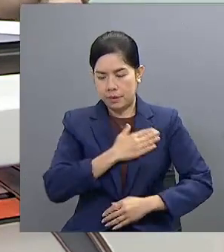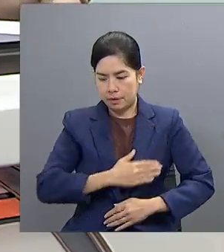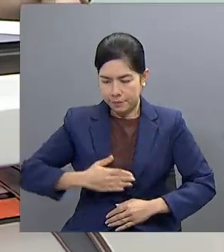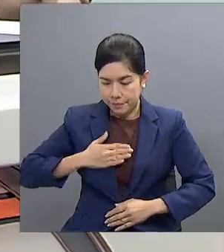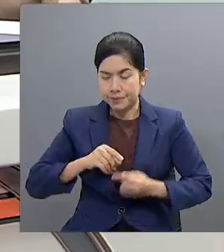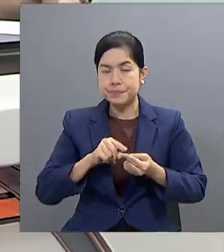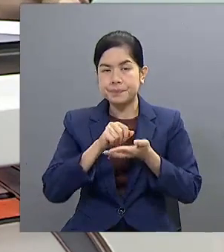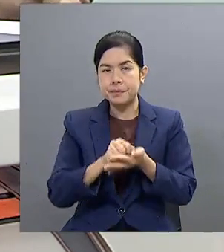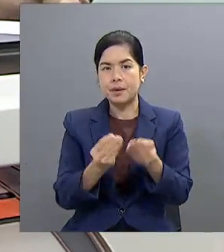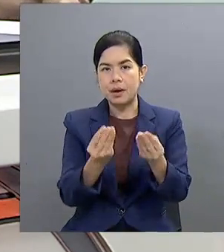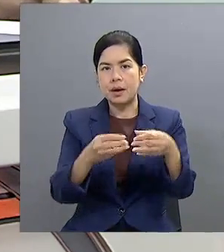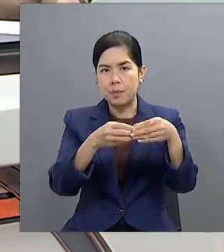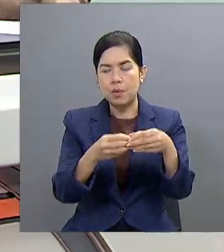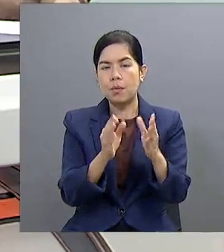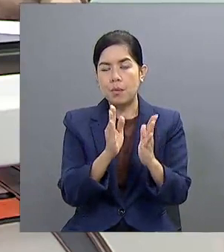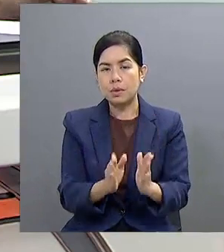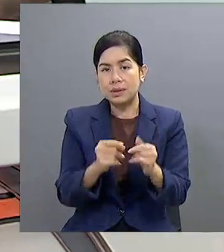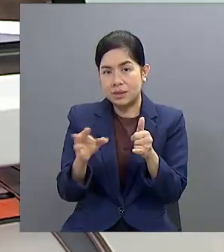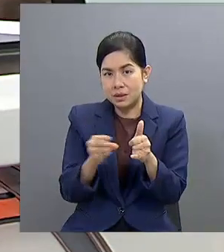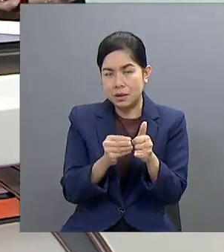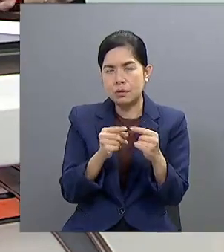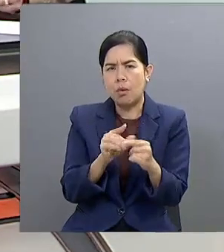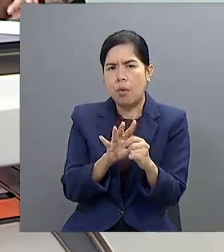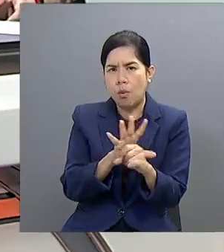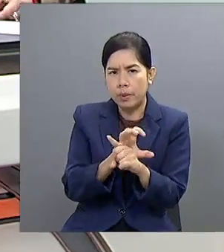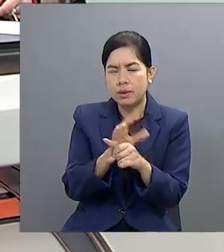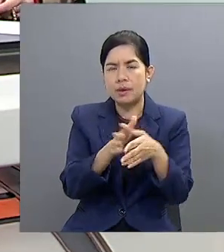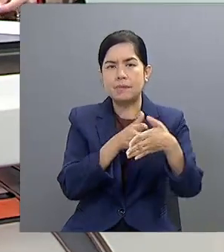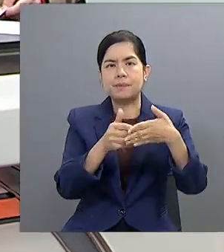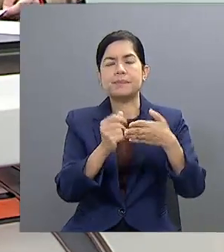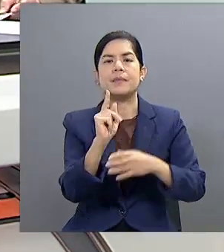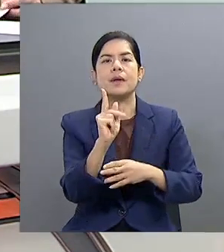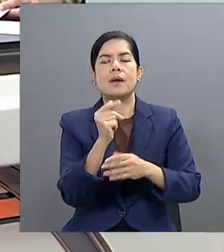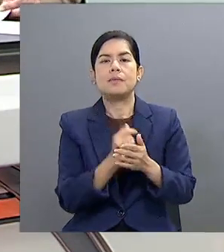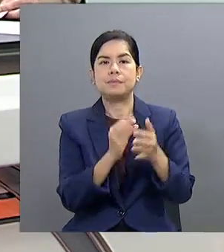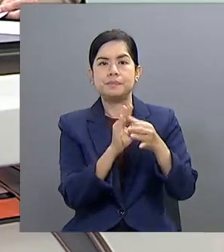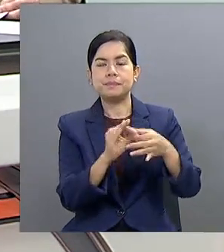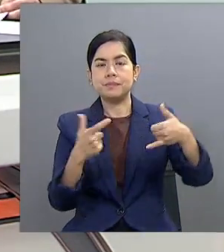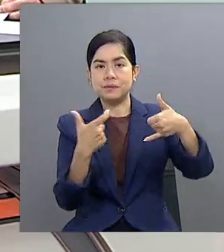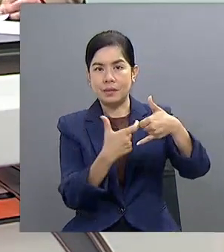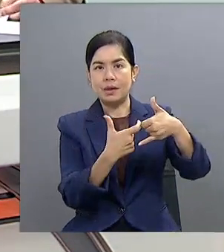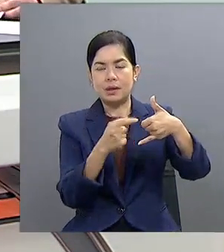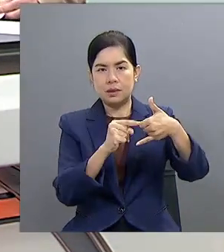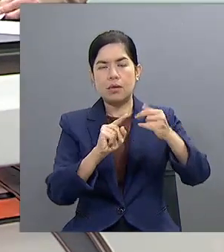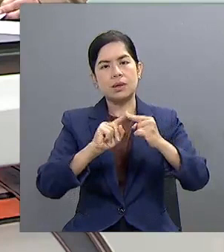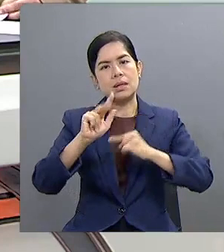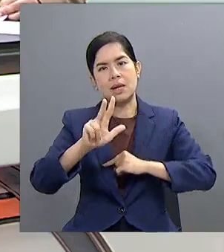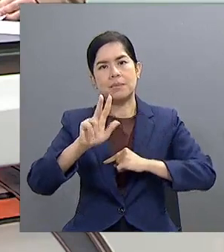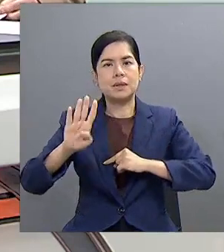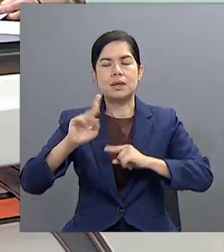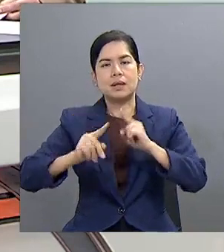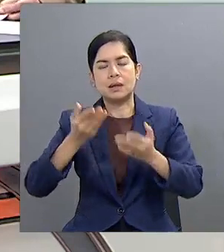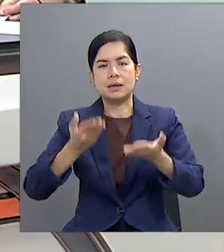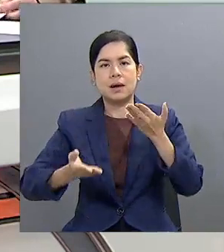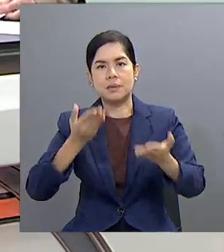19ที่อาการสีเขียวอยู่ค่ะส่วนเรื่องของการฉีดวัคซีนเข็มกระตุ้นตอนนี้หลายๆพื้นที่หลายๆจังหวัดพยายามเร่ง